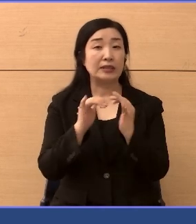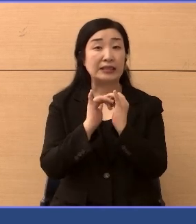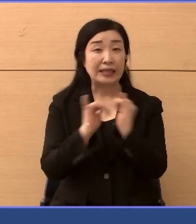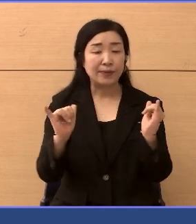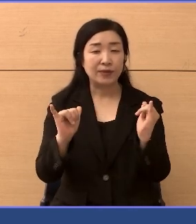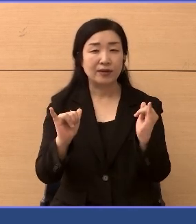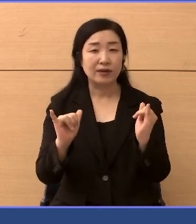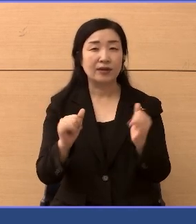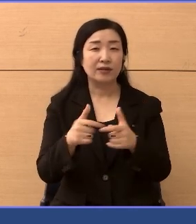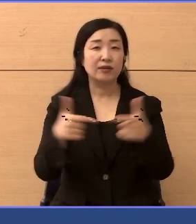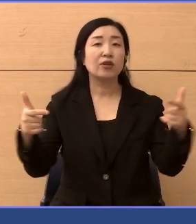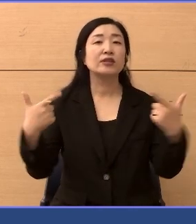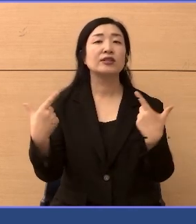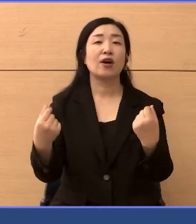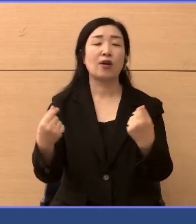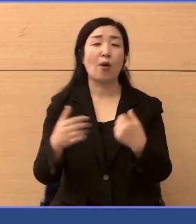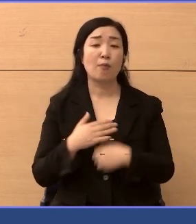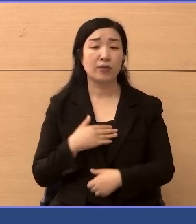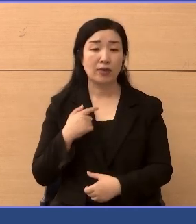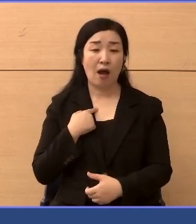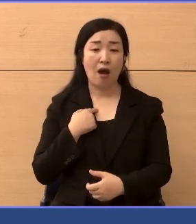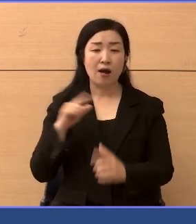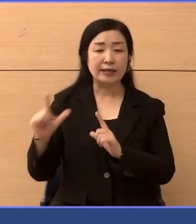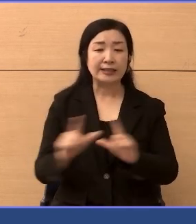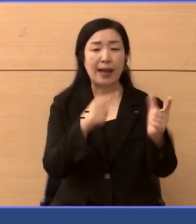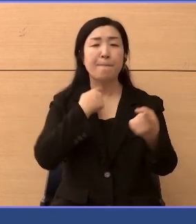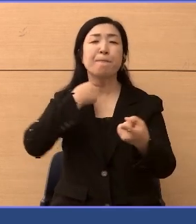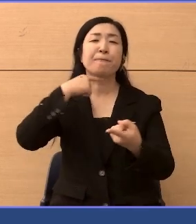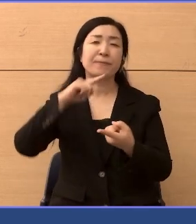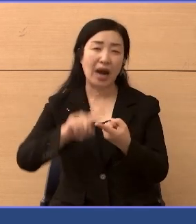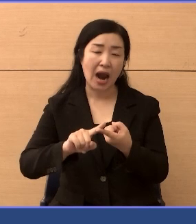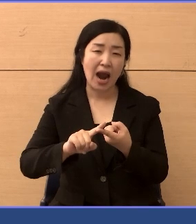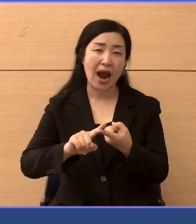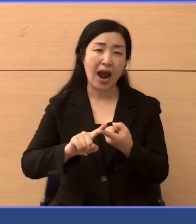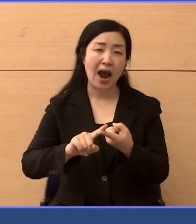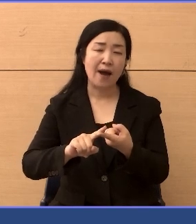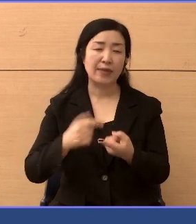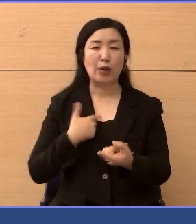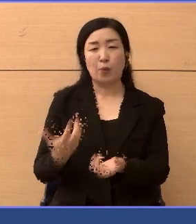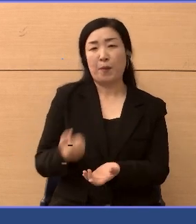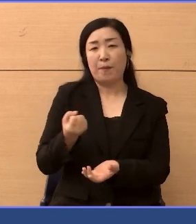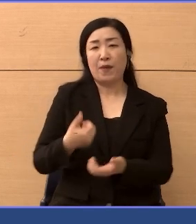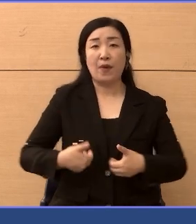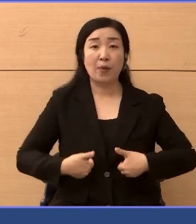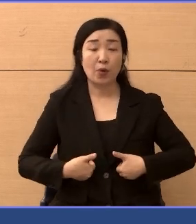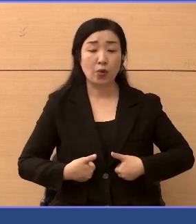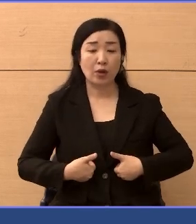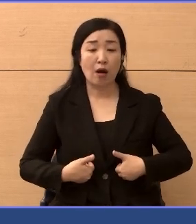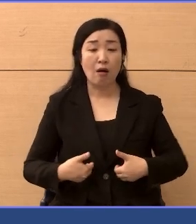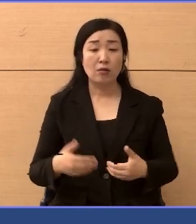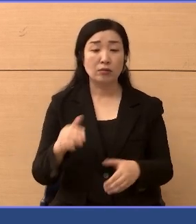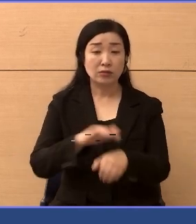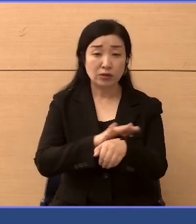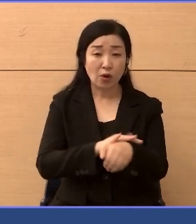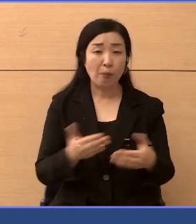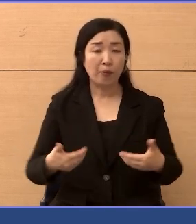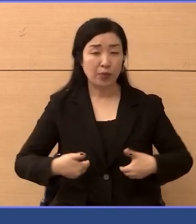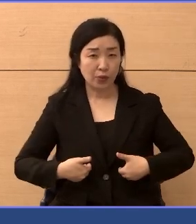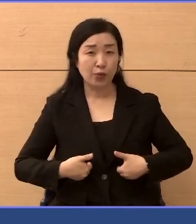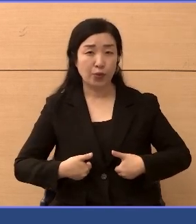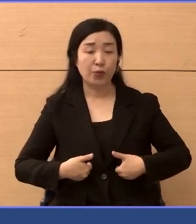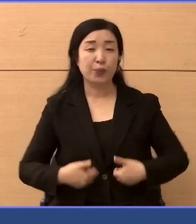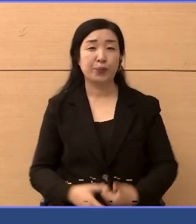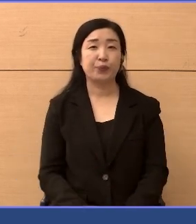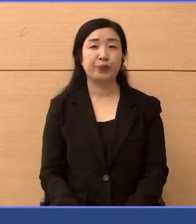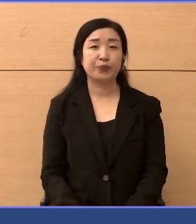것처럼 with 경력을 putting 통해서 them 자신의 into 삶에 대한 a good enough 만족감을 얻을 필요가 job. 있습니다. 그리고 And by 적절한 that 직업에 I 대한 mean 걸 we 가지고 should 생활할 수 be 있어야